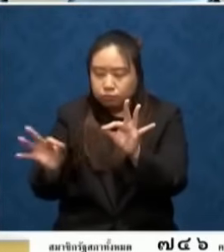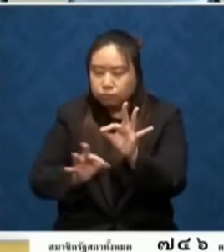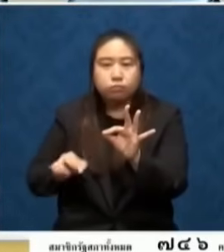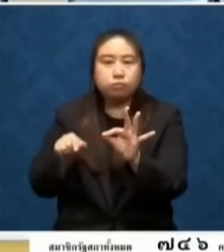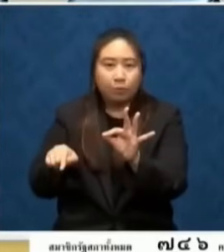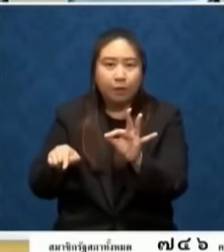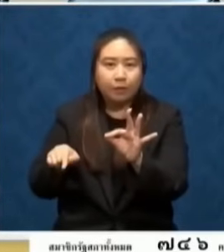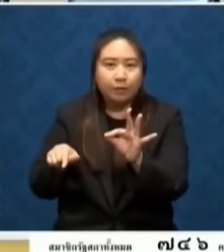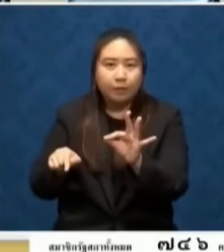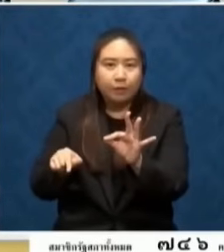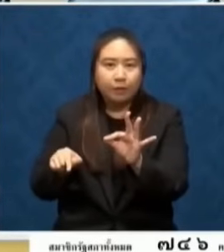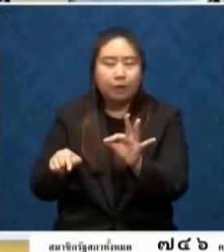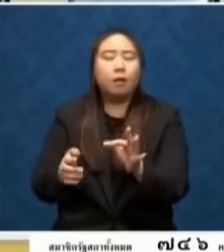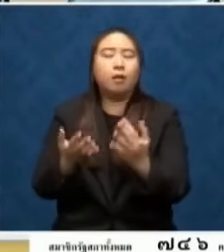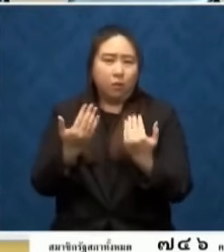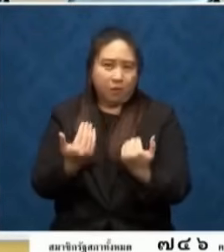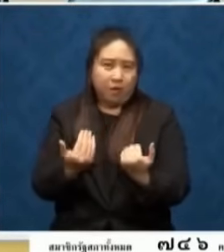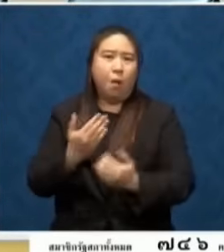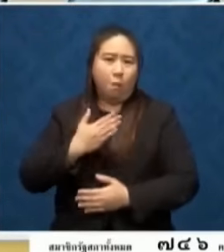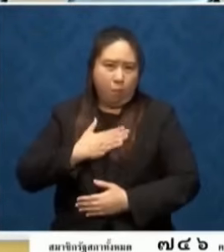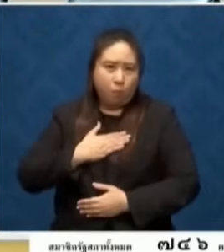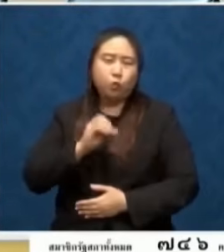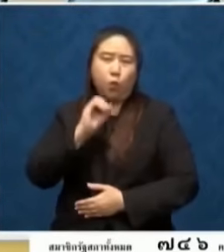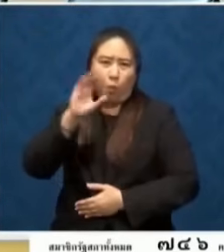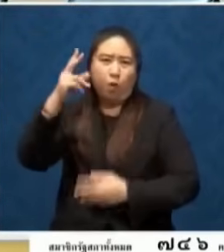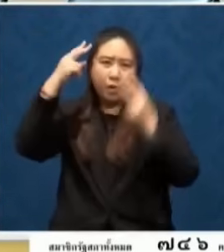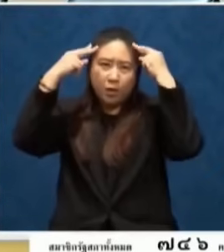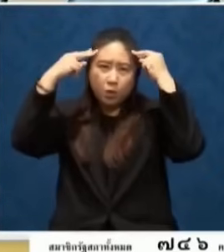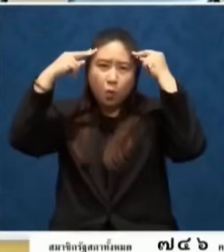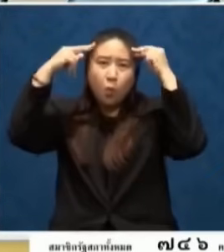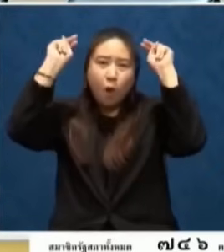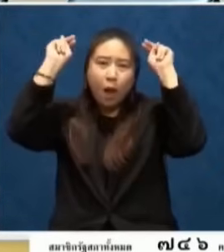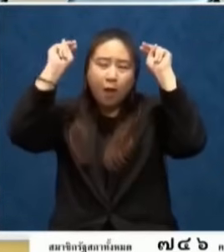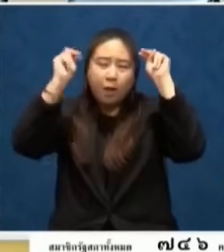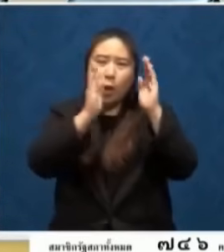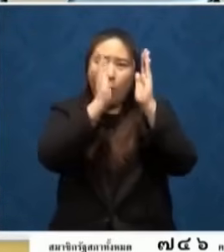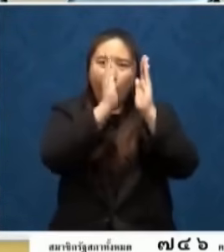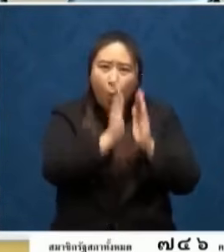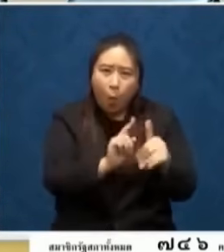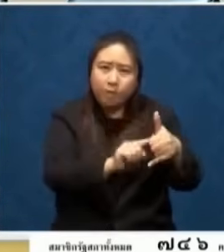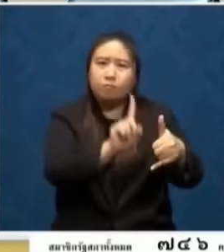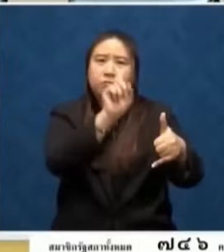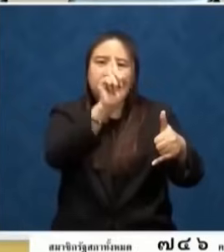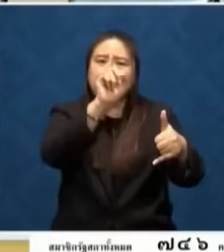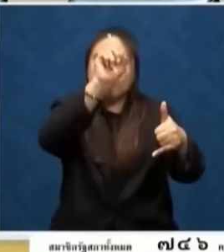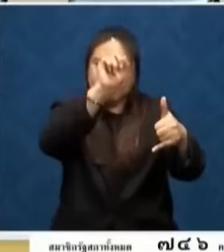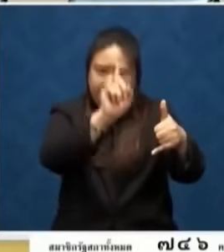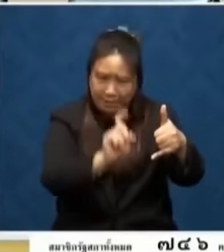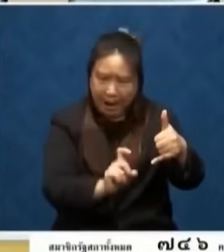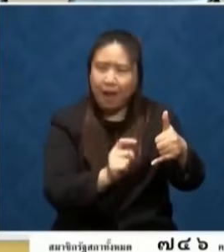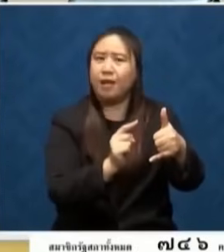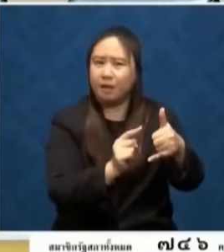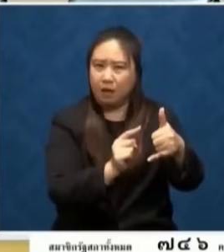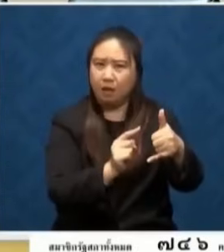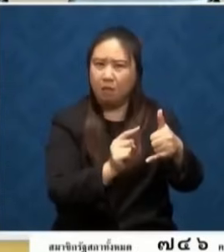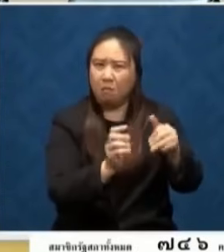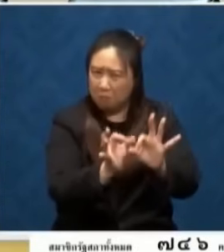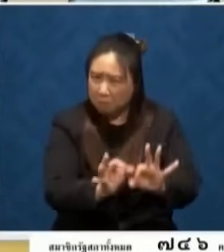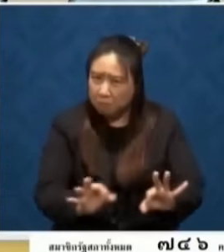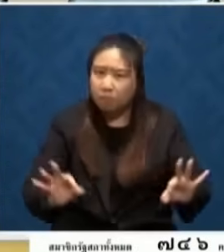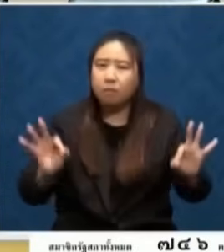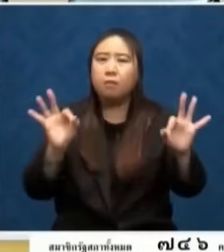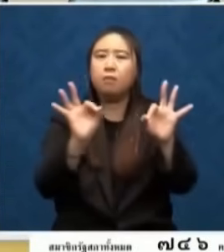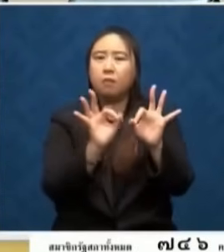ไว้ผมต้องกราบเรียนท่านนายกเรื่องนี้ว่าความสูญเสียหนึ่งคนมันยิ่งใหญ่ทำอย่าง